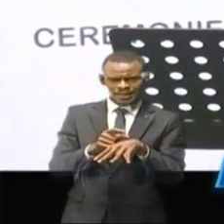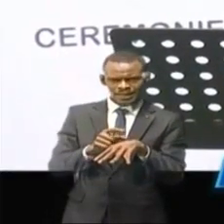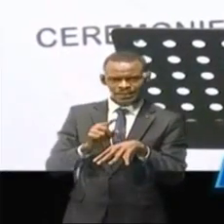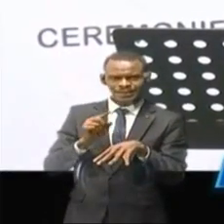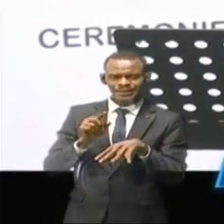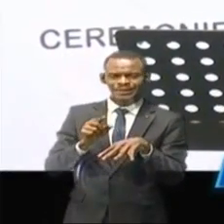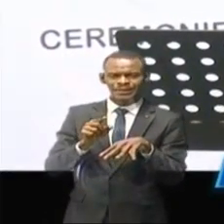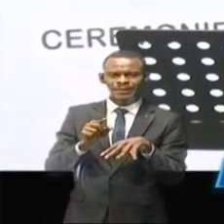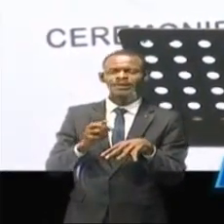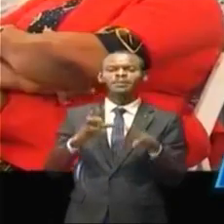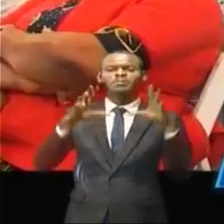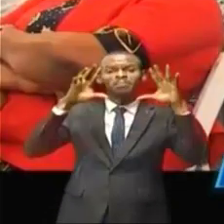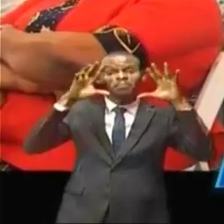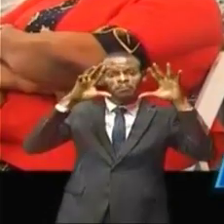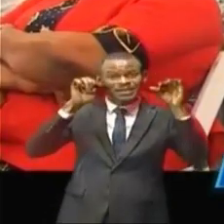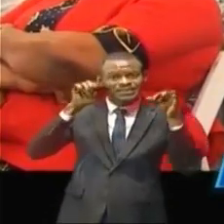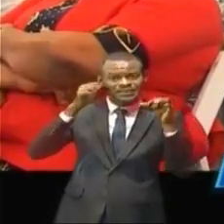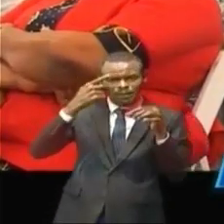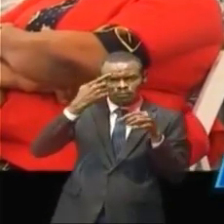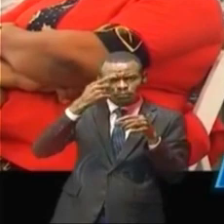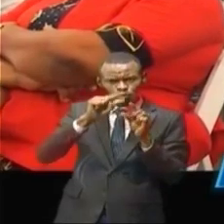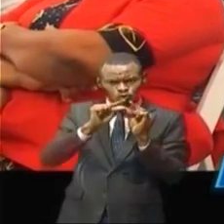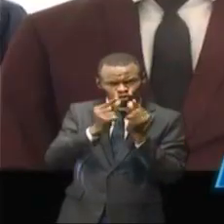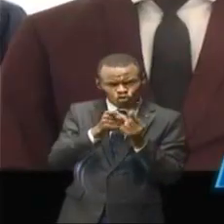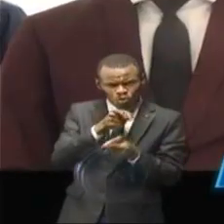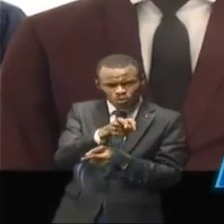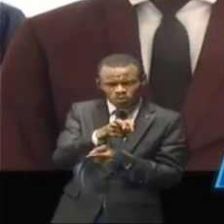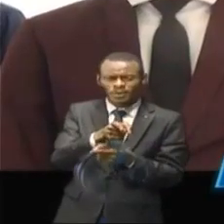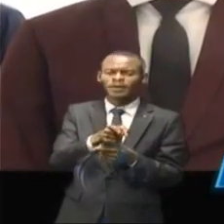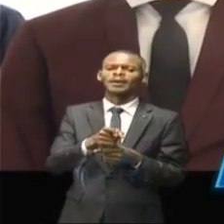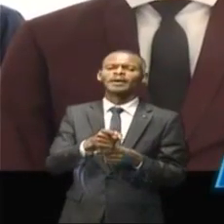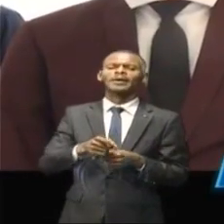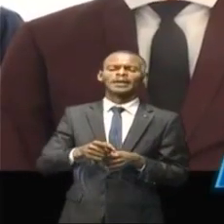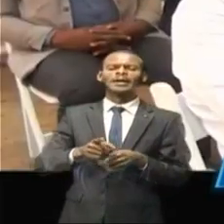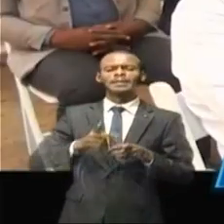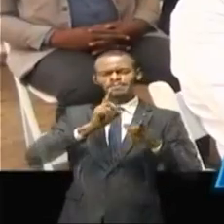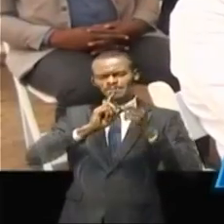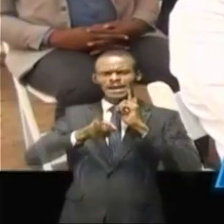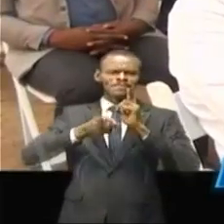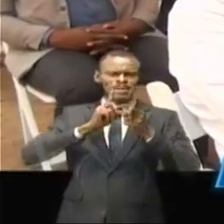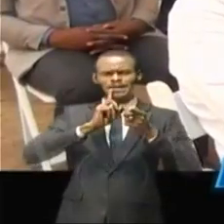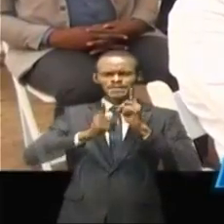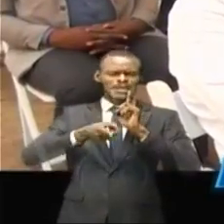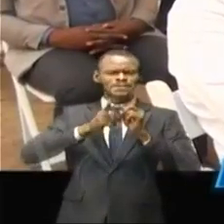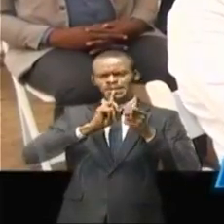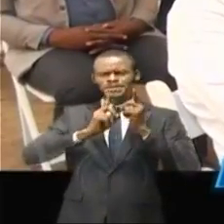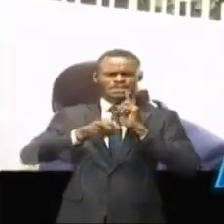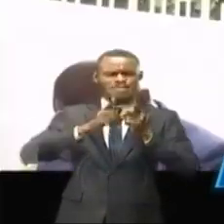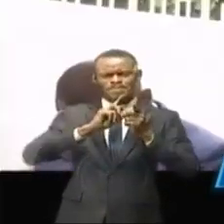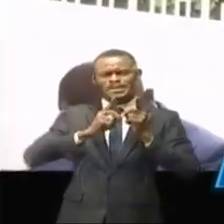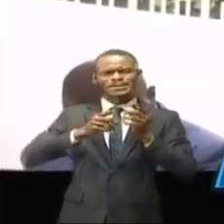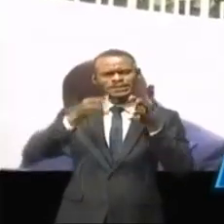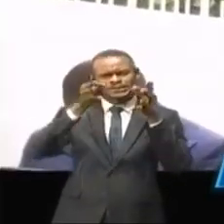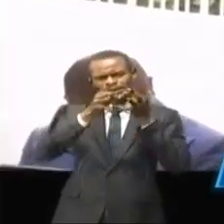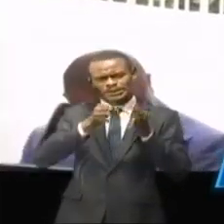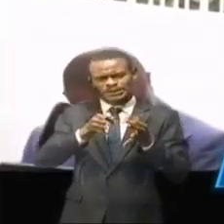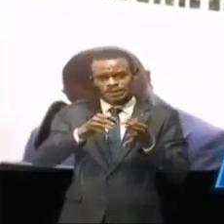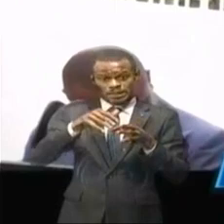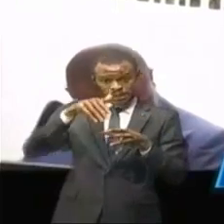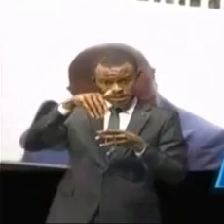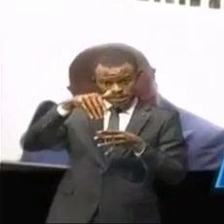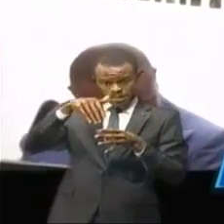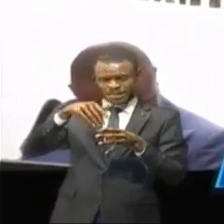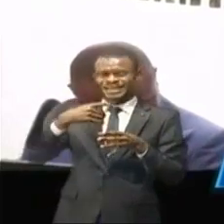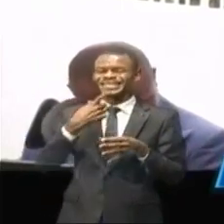présenté d'une manière succincte les membres de la nouvelle délégation syndicale issue de 3 structures, à savoir CSC, Solidaire